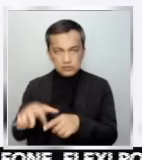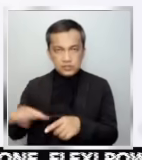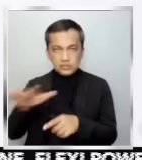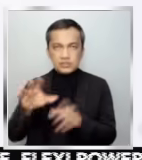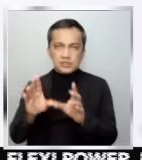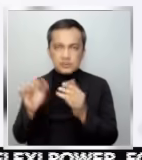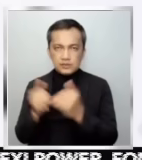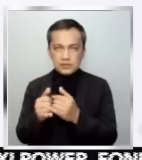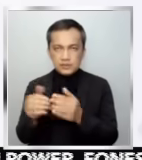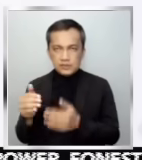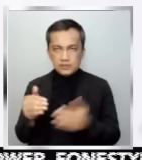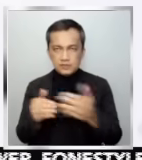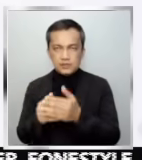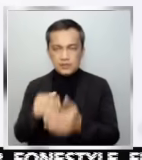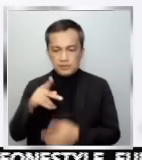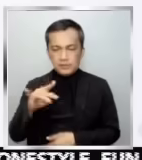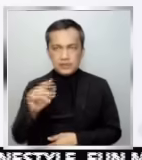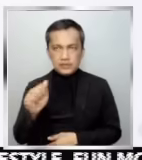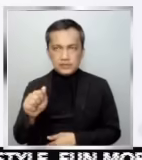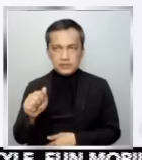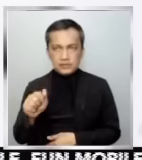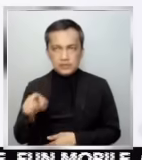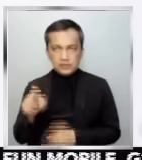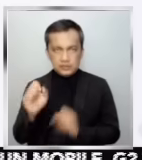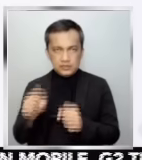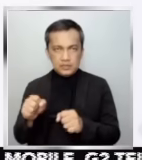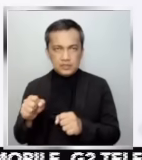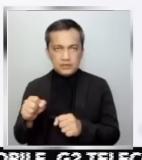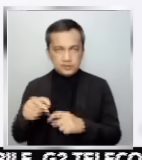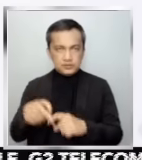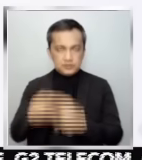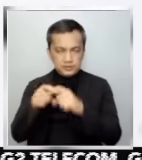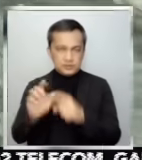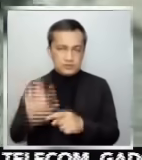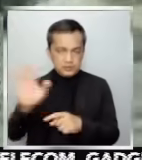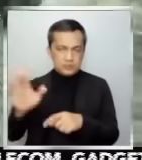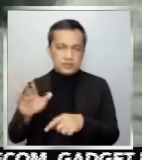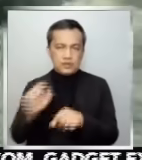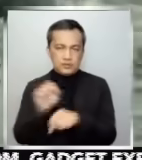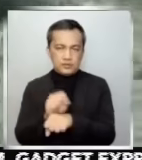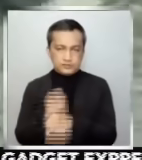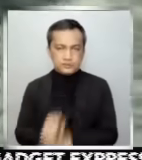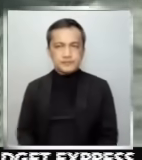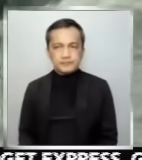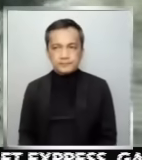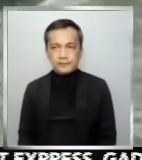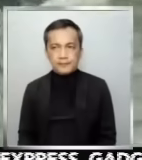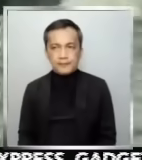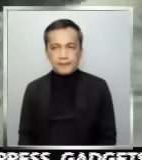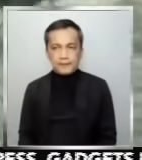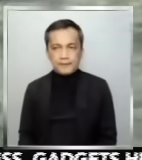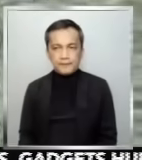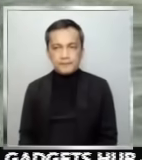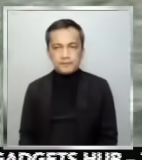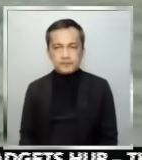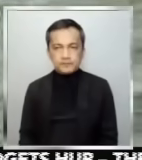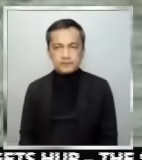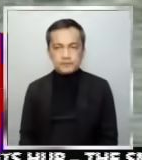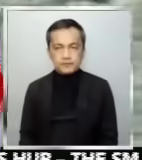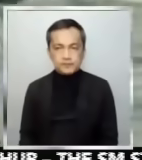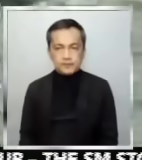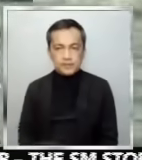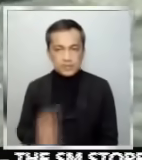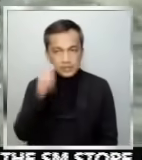inadvance na sila ng pra so they have already suspended their operations kahapon